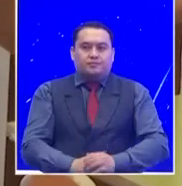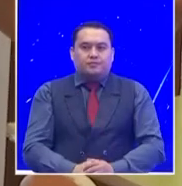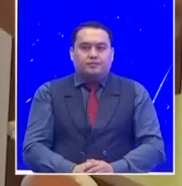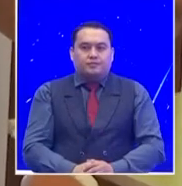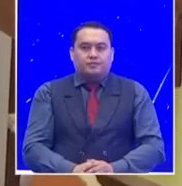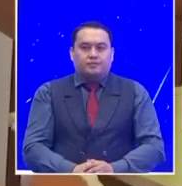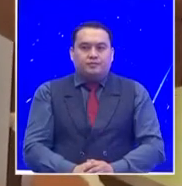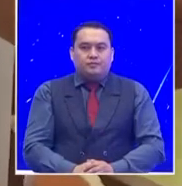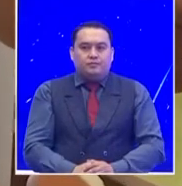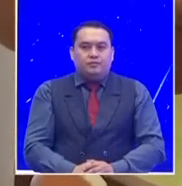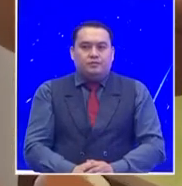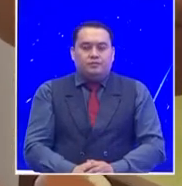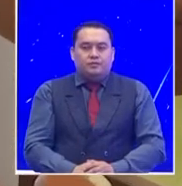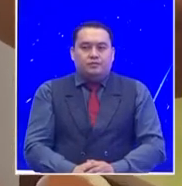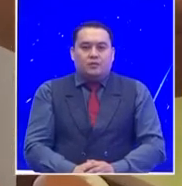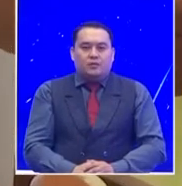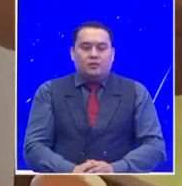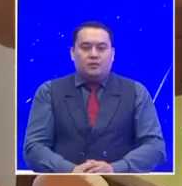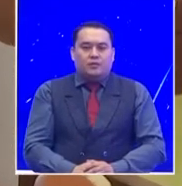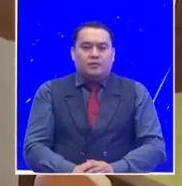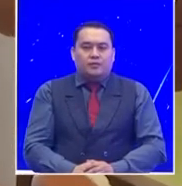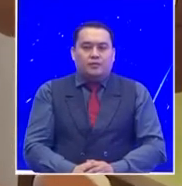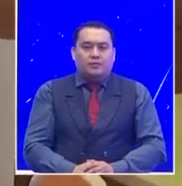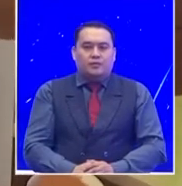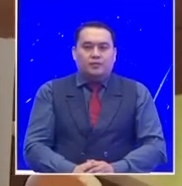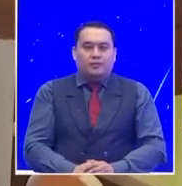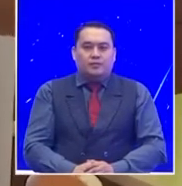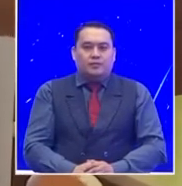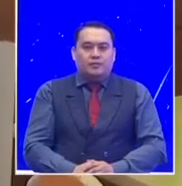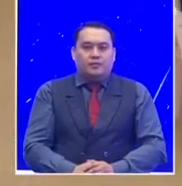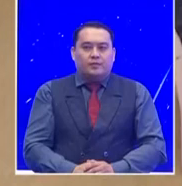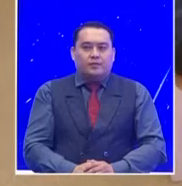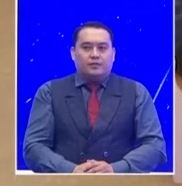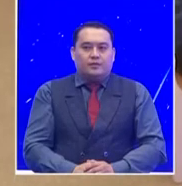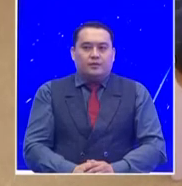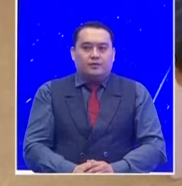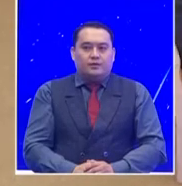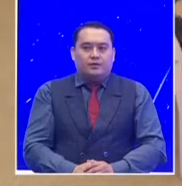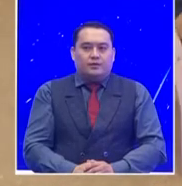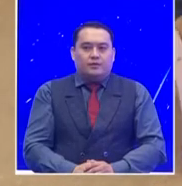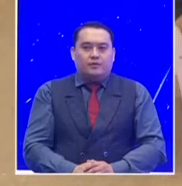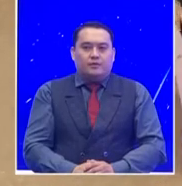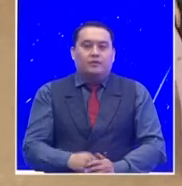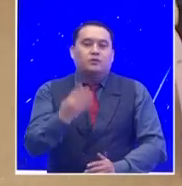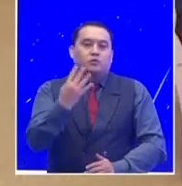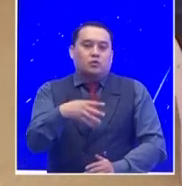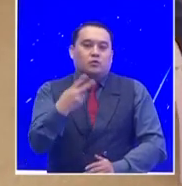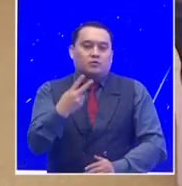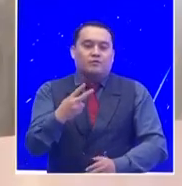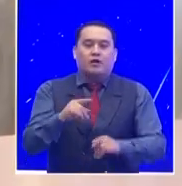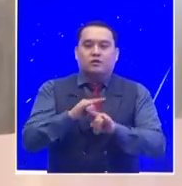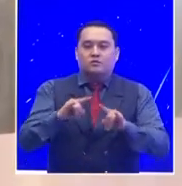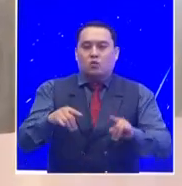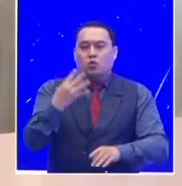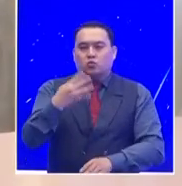Отан, таих, отан, ты, отан, олен, отан, зыл. Детский сад номер 42 существует вот уже